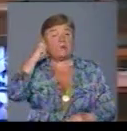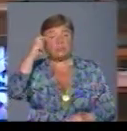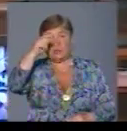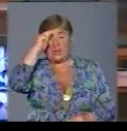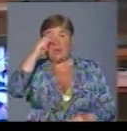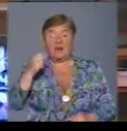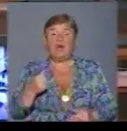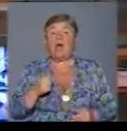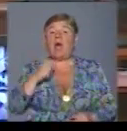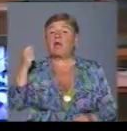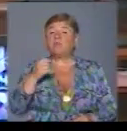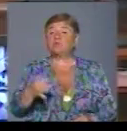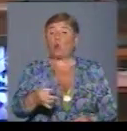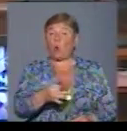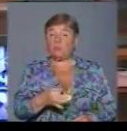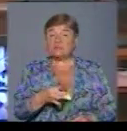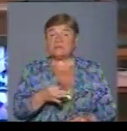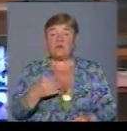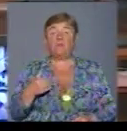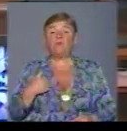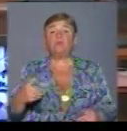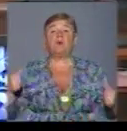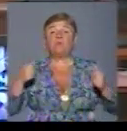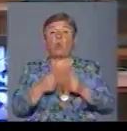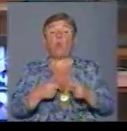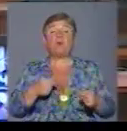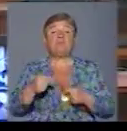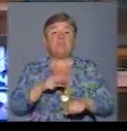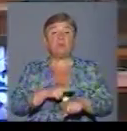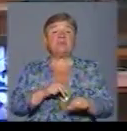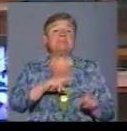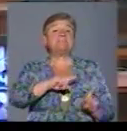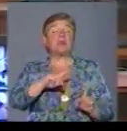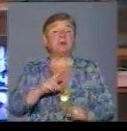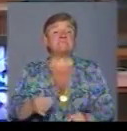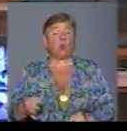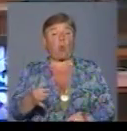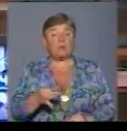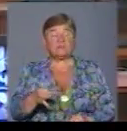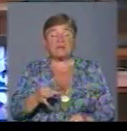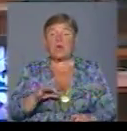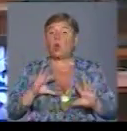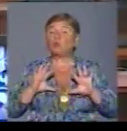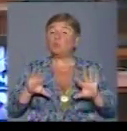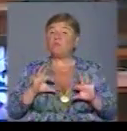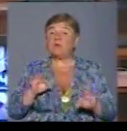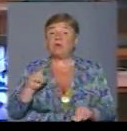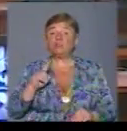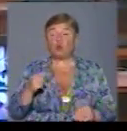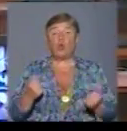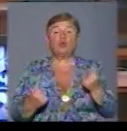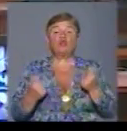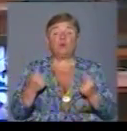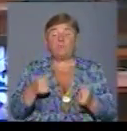села Біле Харківської області. Речниця головного управління Нацполіції у Закарпатській області Тетяна Щоголєва розповіла, що він не впорався